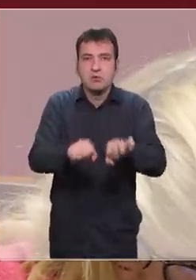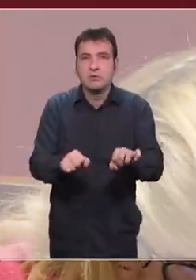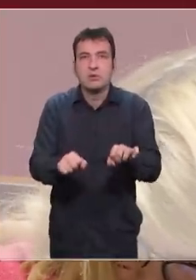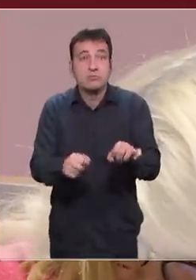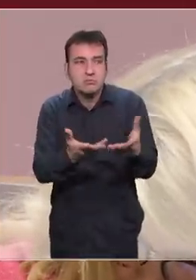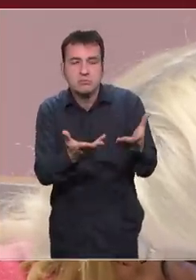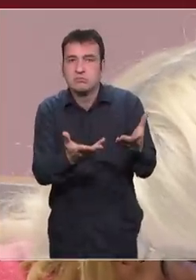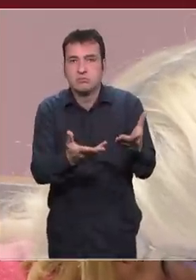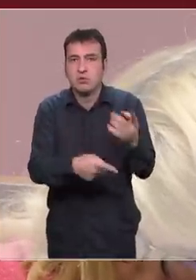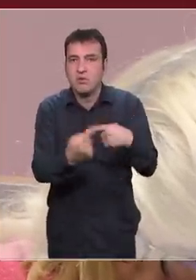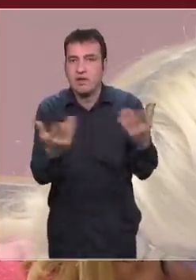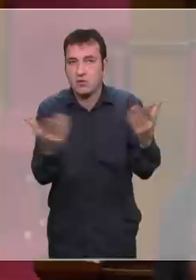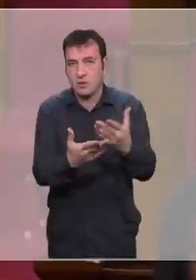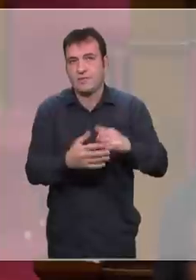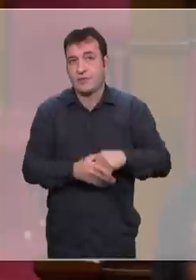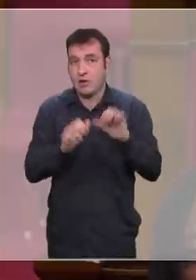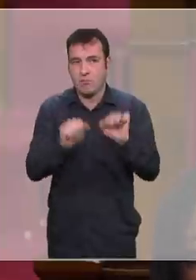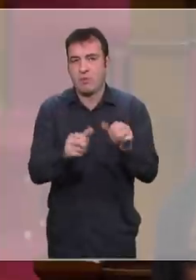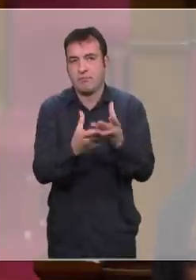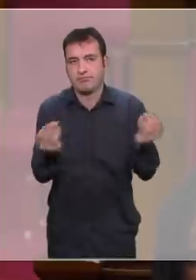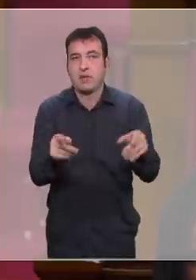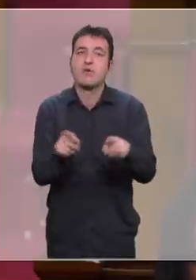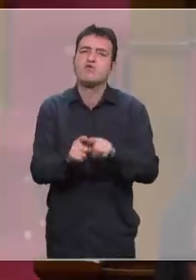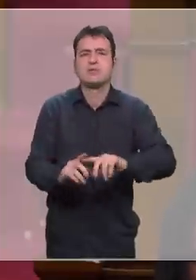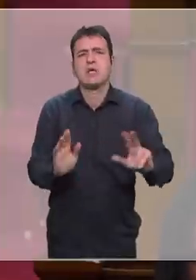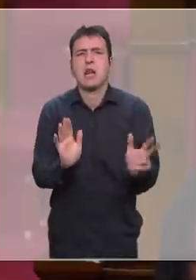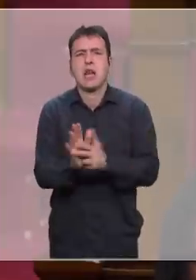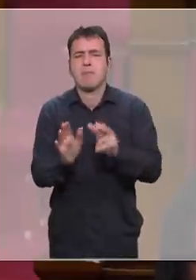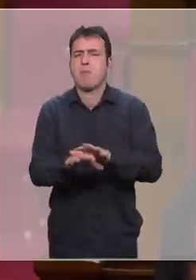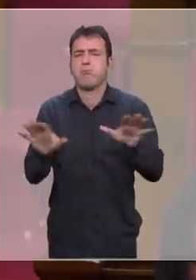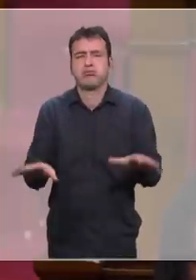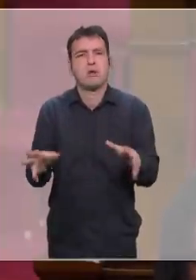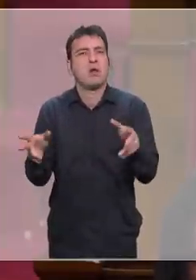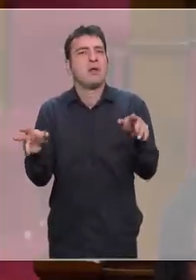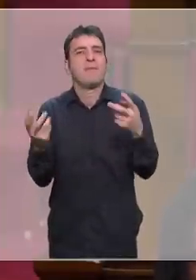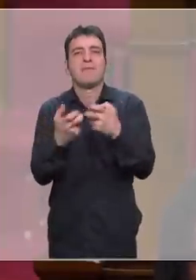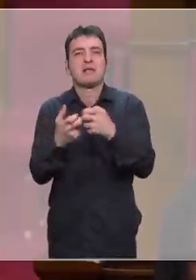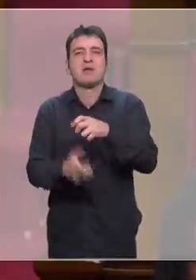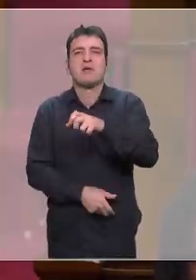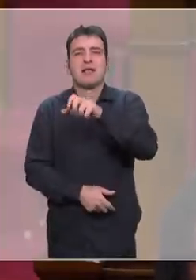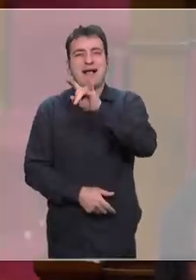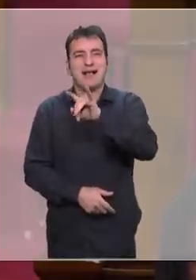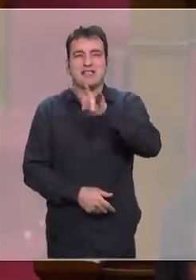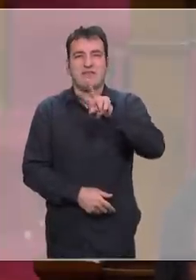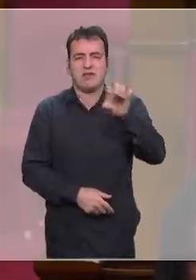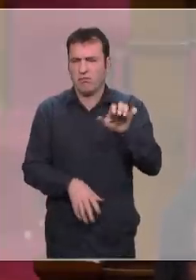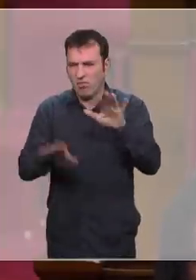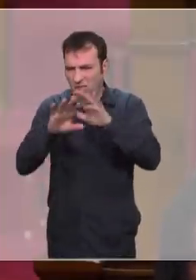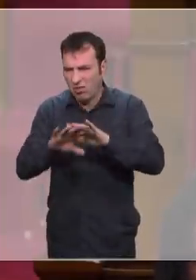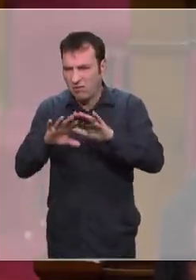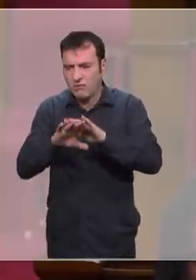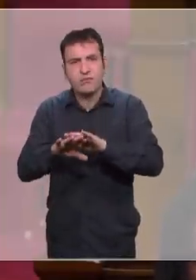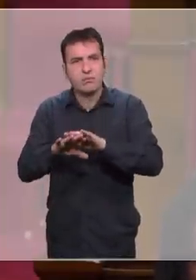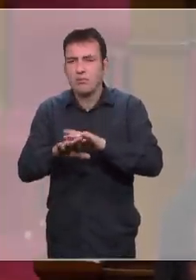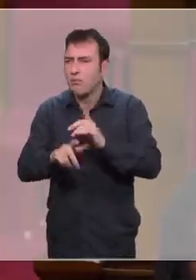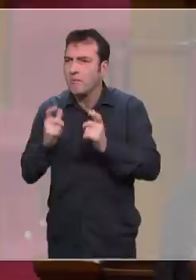disparaître. Il y a aussi la multiplication des labels, comme le très flou HVE. Le consommateur perd confiance et ne s'y retrouve